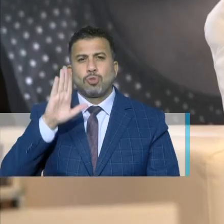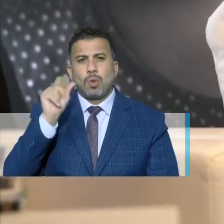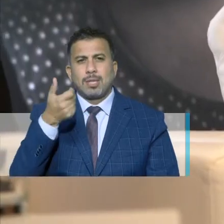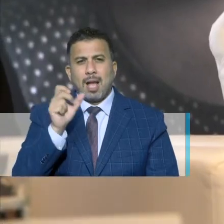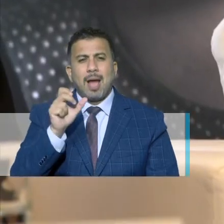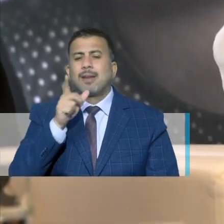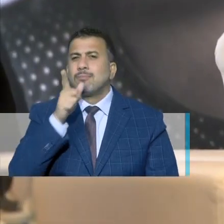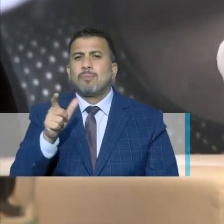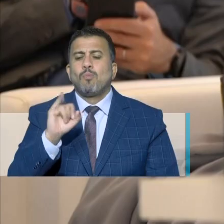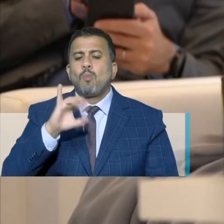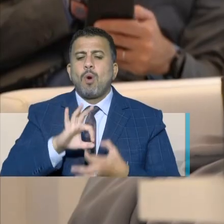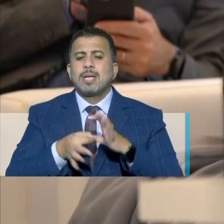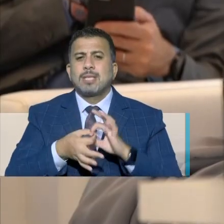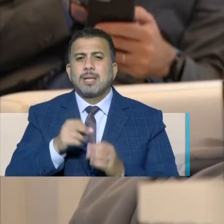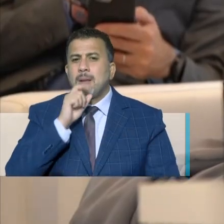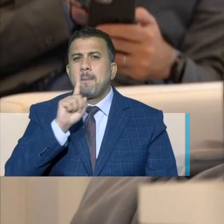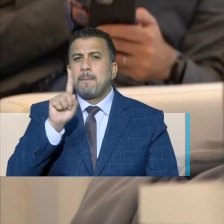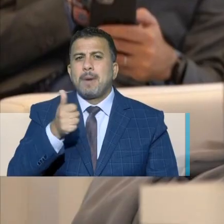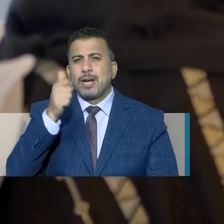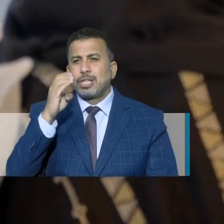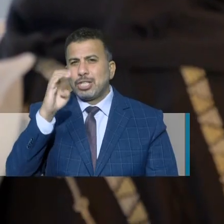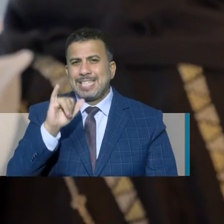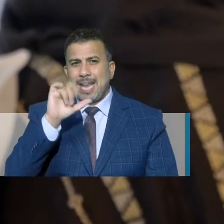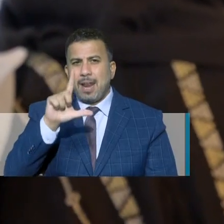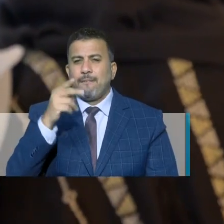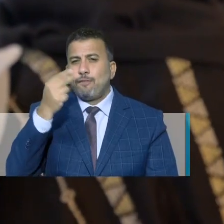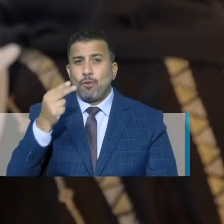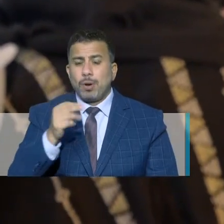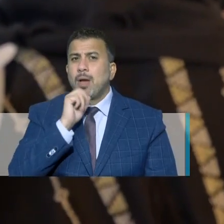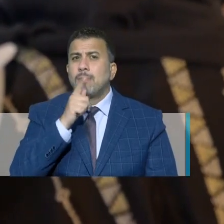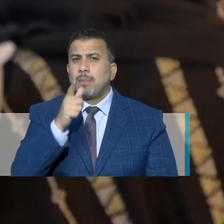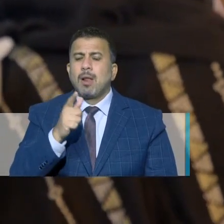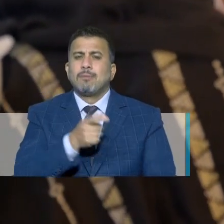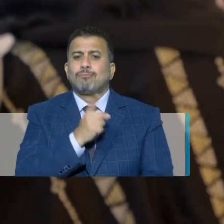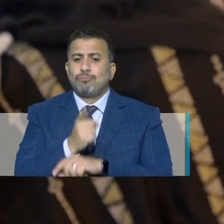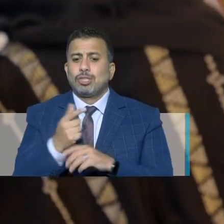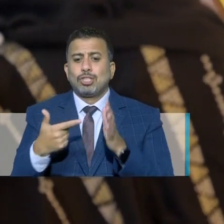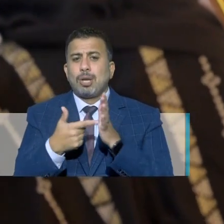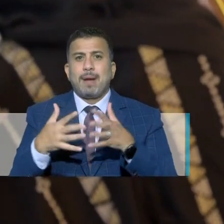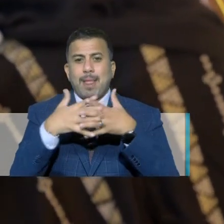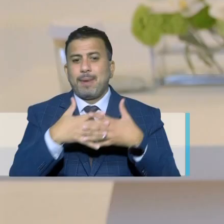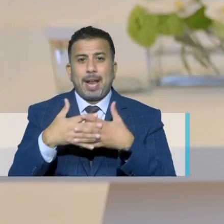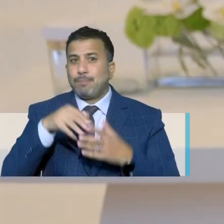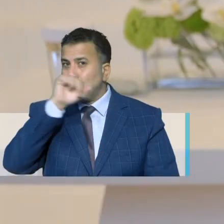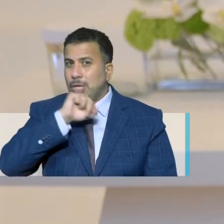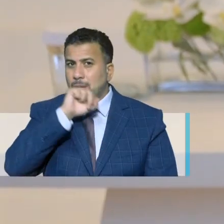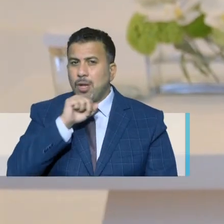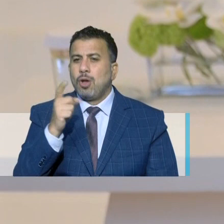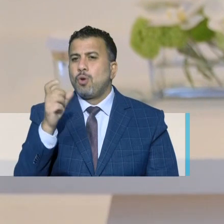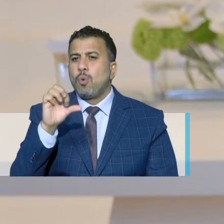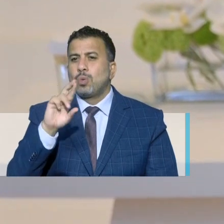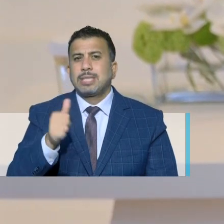سعود القاسمي مؤسس مؤسسه بارجي للفنون وعضو مجلس امناء الجامعه الامريكيه في الشارقه وروزا